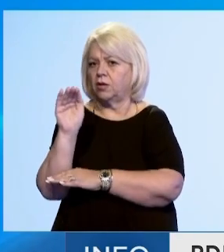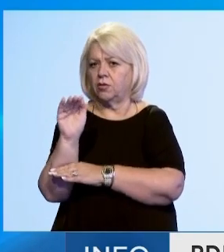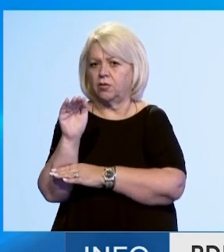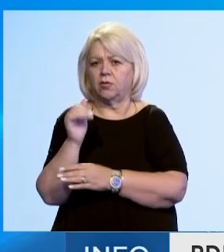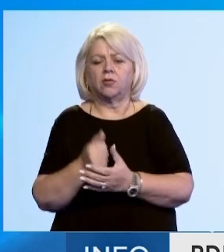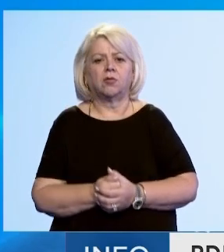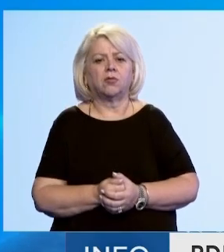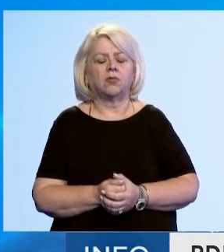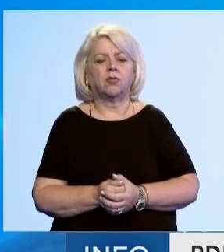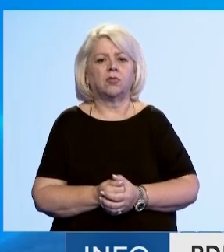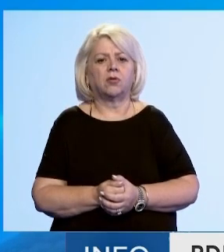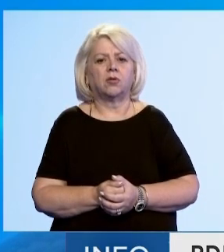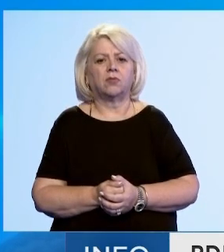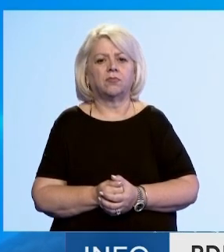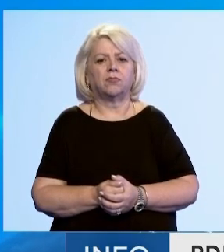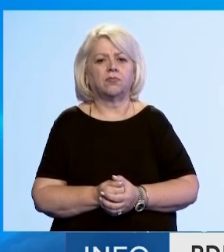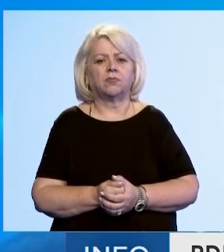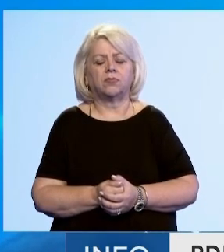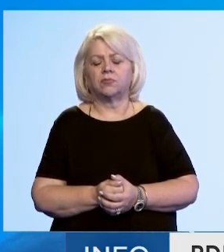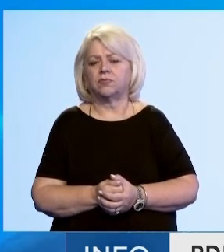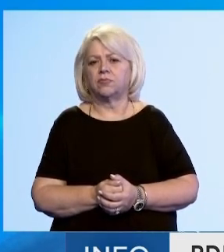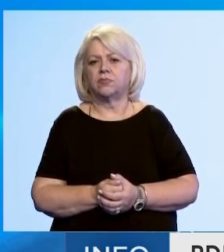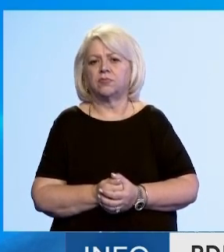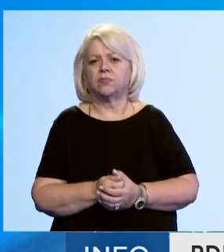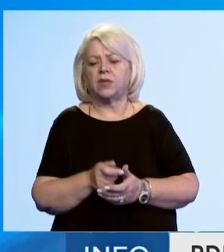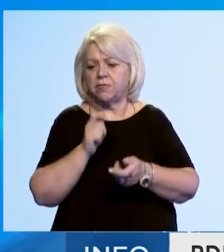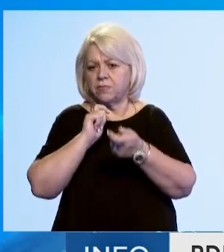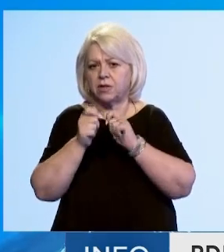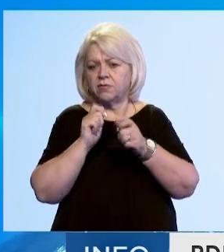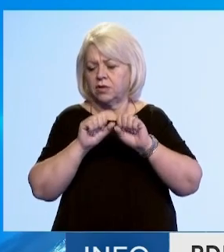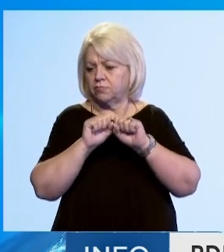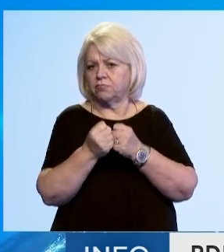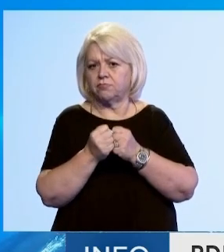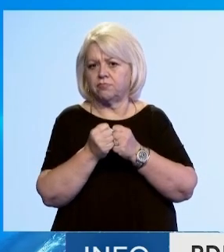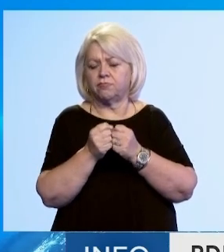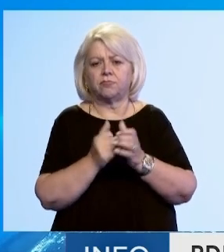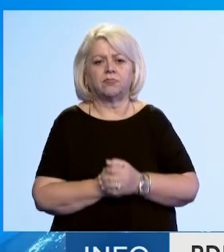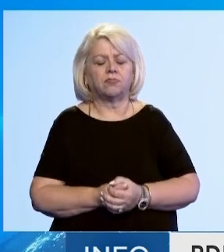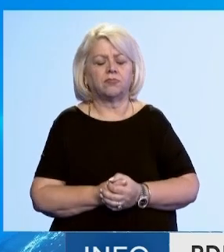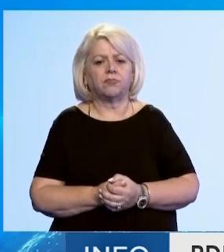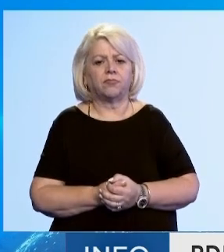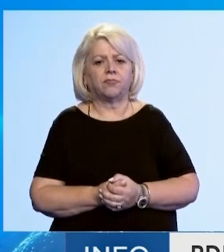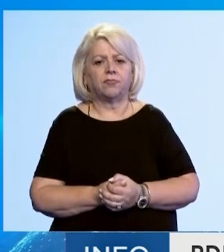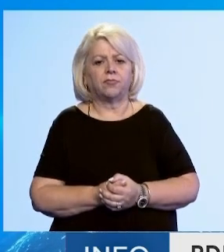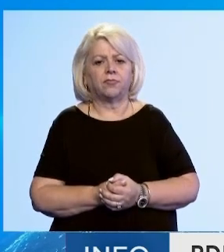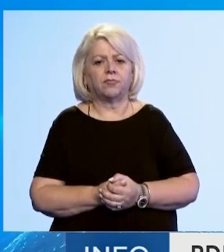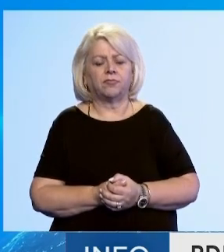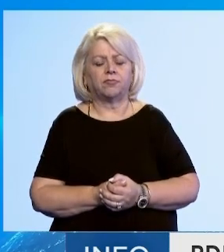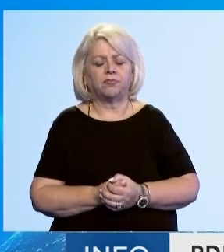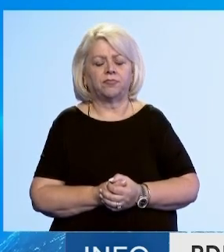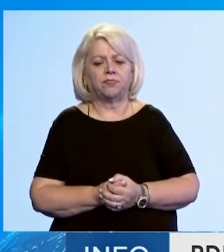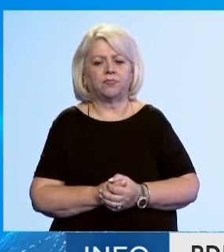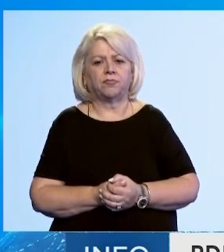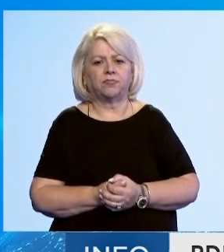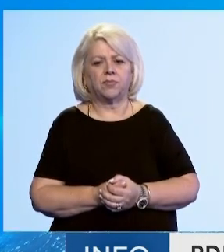edhe kretari, ne kemi urejsh komunë në Podujevës me këton me të vendet edhe të drejtëri, edhe e